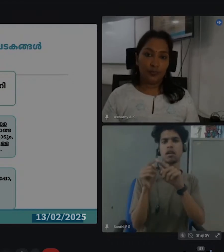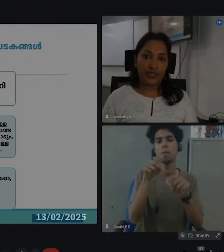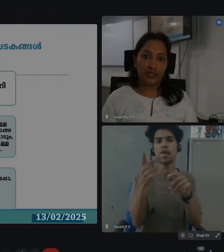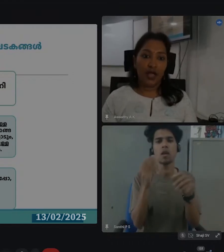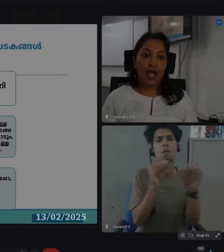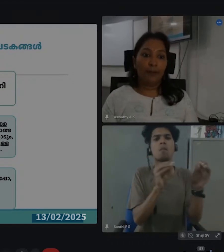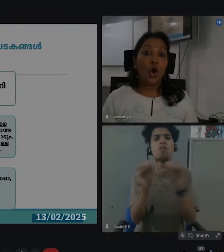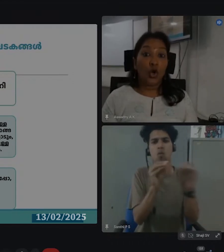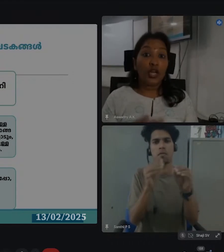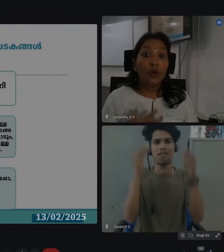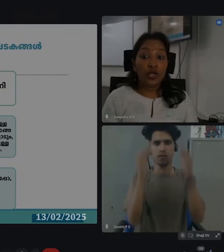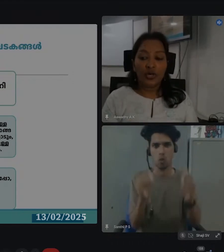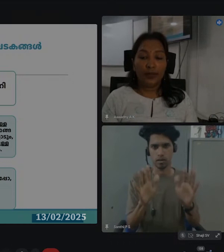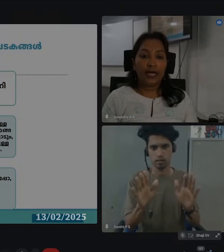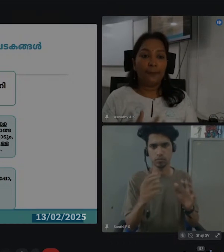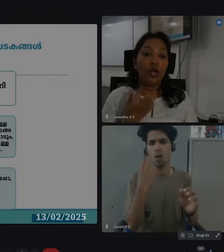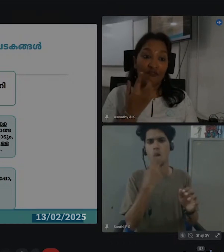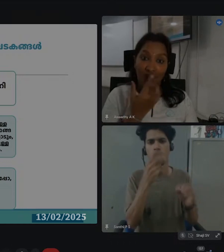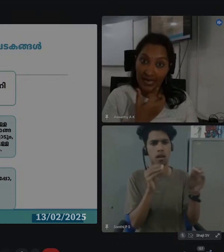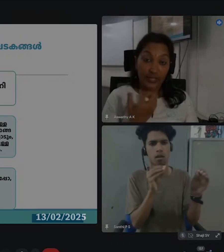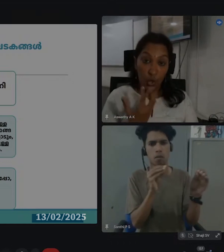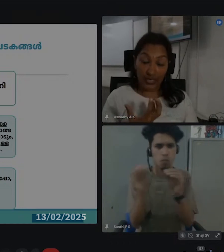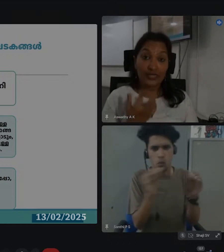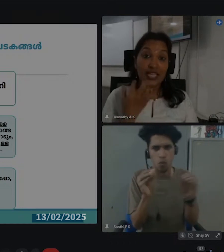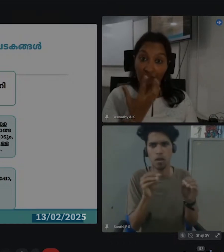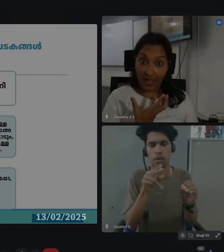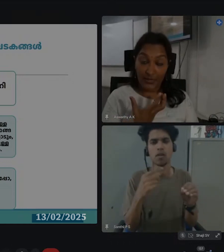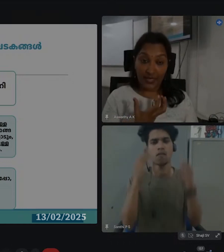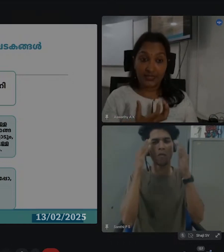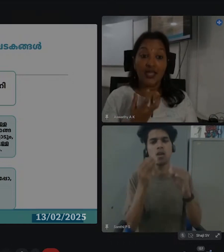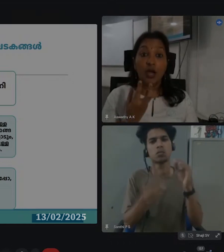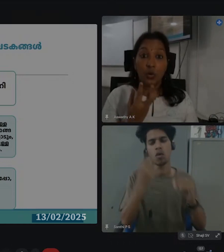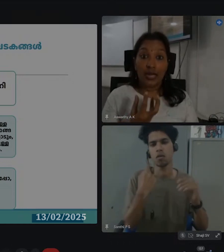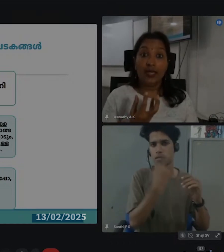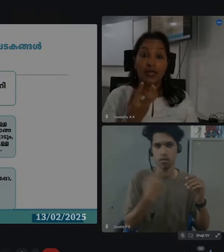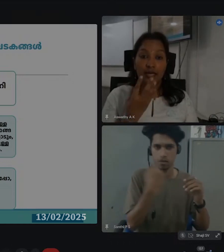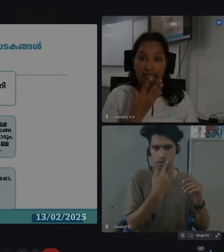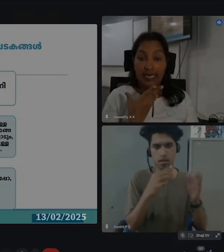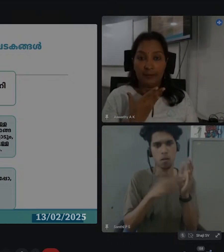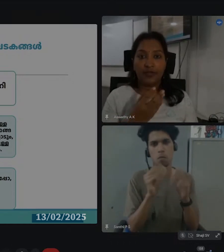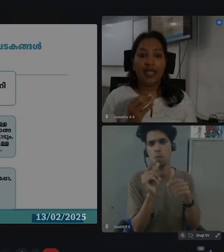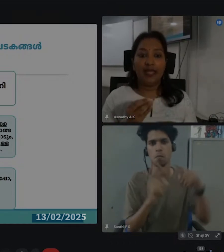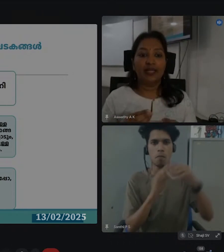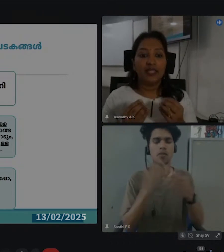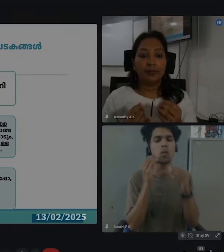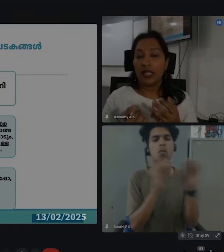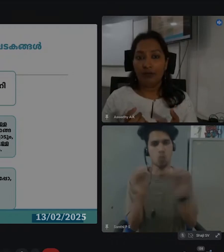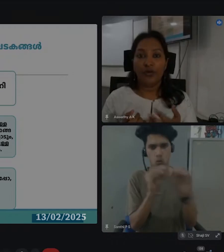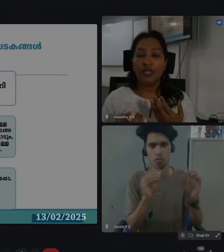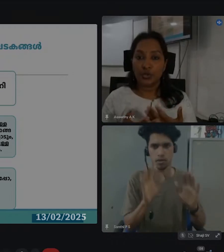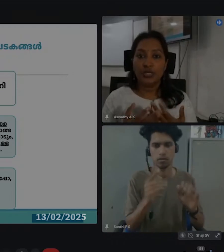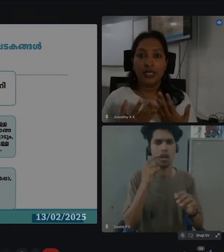ചലനത്തെയാണ് സൂചിപ്പിക്കുന്നത്. അപ്പോൾ ഓറൽ മോട്ടോർ എന്ന് പറയുമ്പോൾ ഓറൽ എന്ന് വെച്ചാൽ വായുടെ അകത്ത് ഉള്ള ചലനം. വായുടെ അകത്ത്